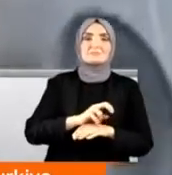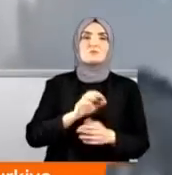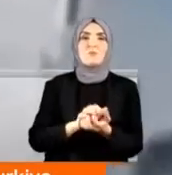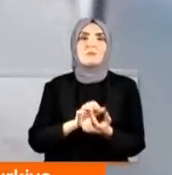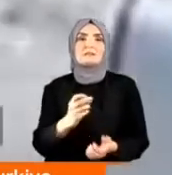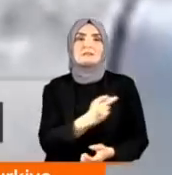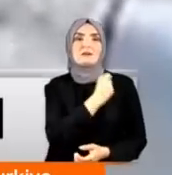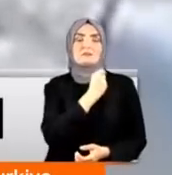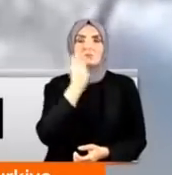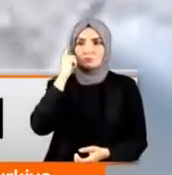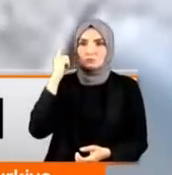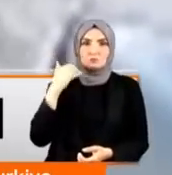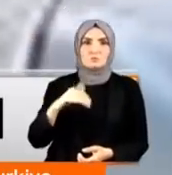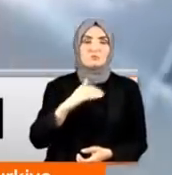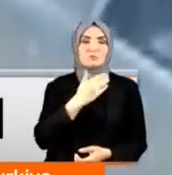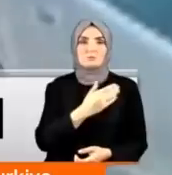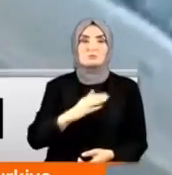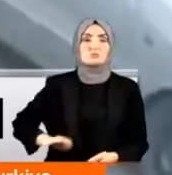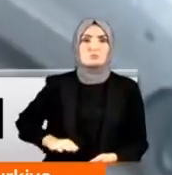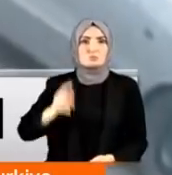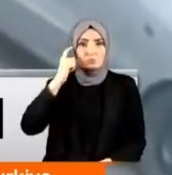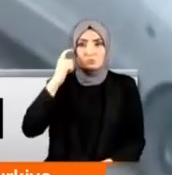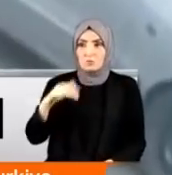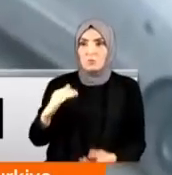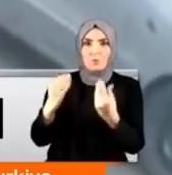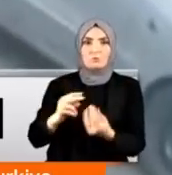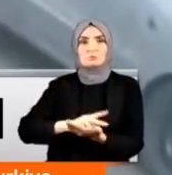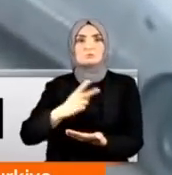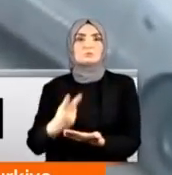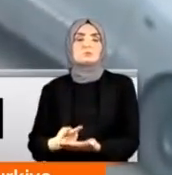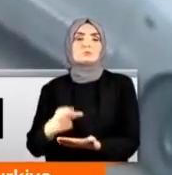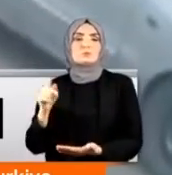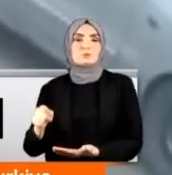Neye uğradığını şaşıran çocuk yere düştü. Çocuğun yardımına kedi